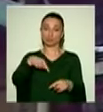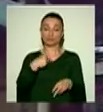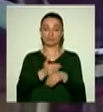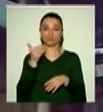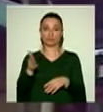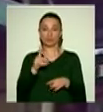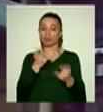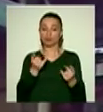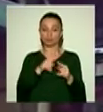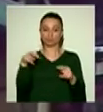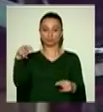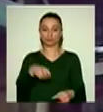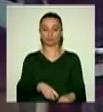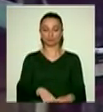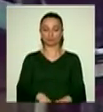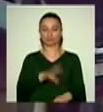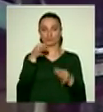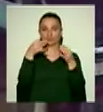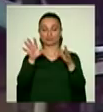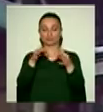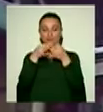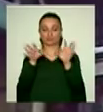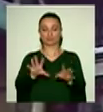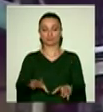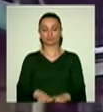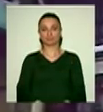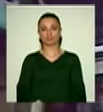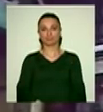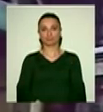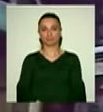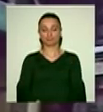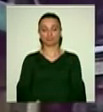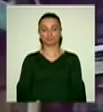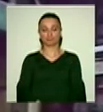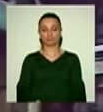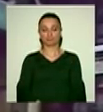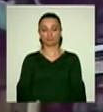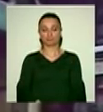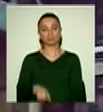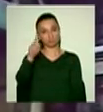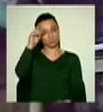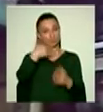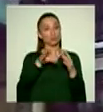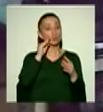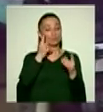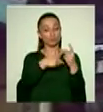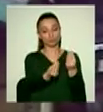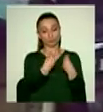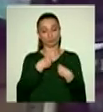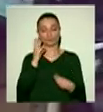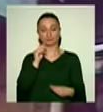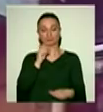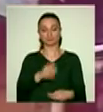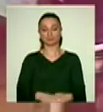ჩქარა ჩამოდი ვიგვიანე. ახლავე ჩამოვა. ჩვენ არ უშვებ. ვითხარით მაინც როდის